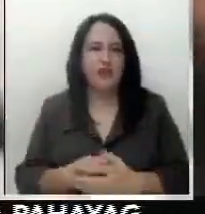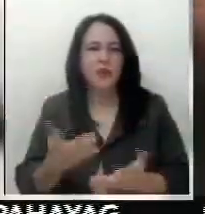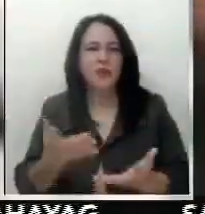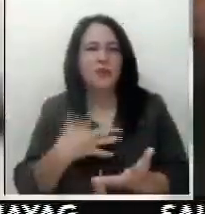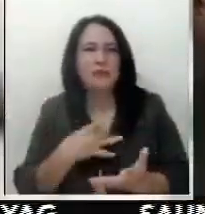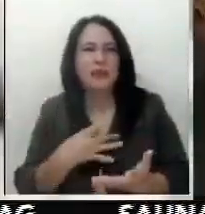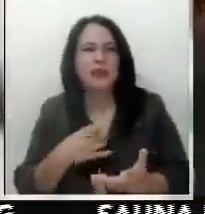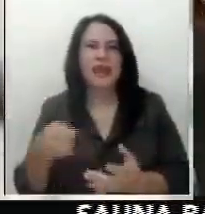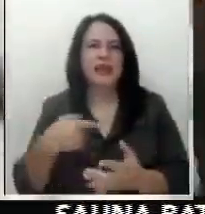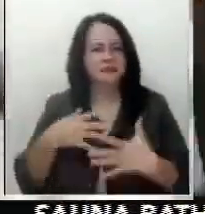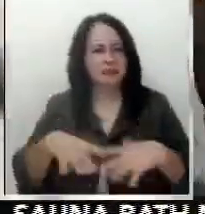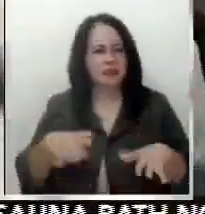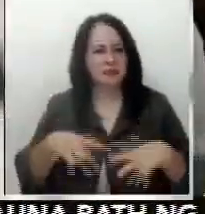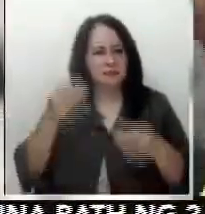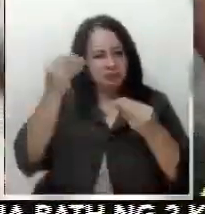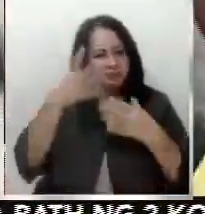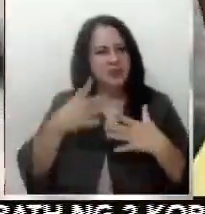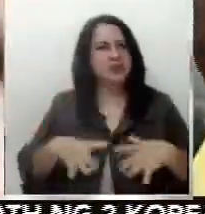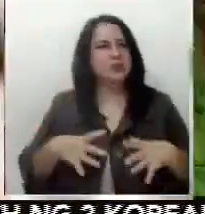dress daw eh pinabibili